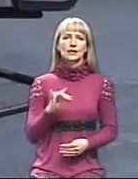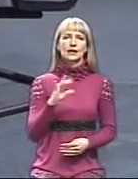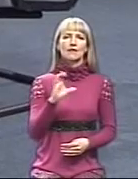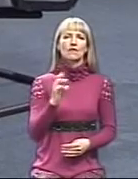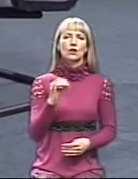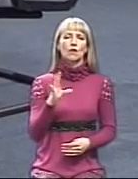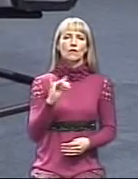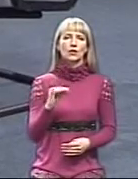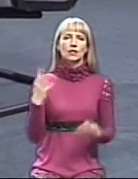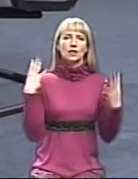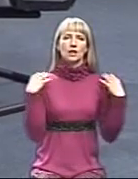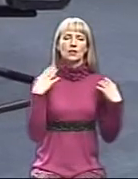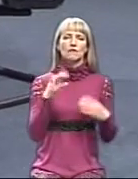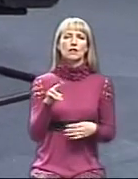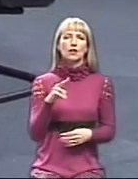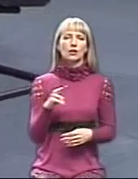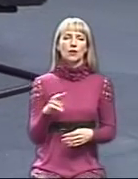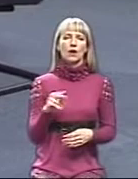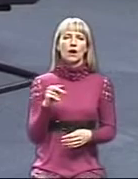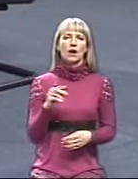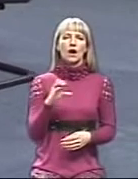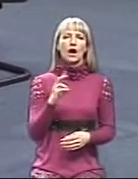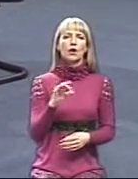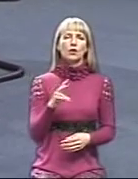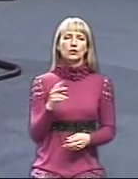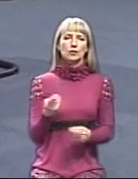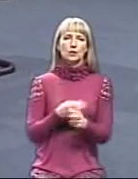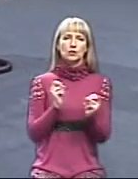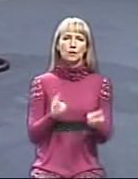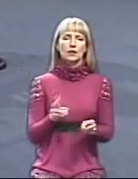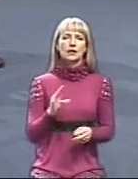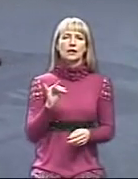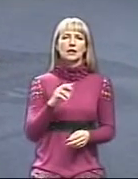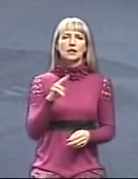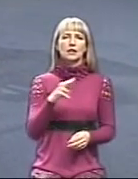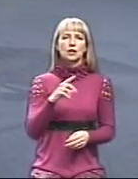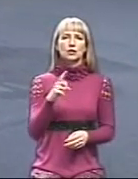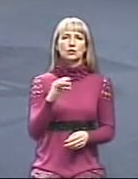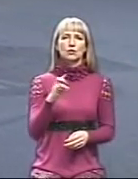Івановою, начальником відділу екологічної безпеки міського управління з питань екологічної безпеки, та Валентиною Дзюбою,